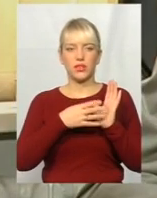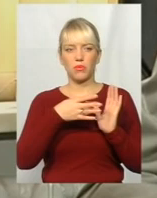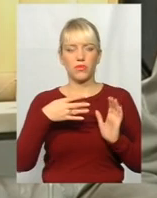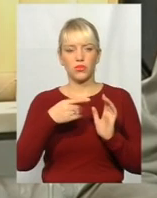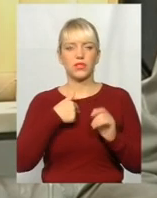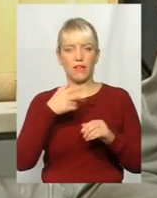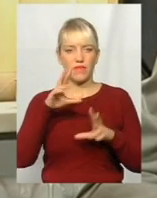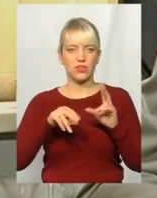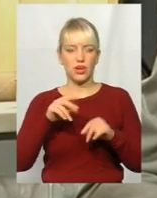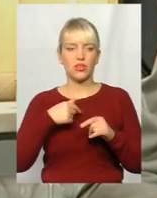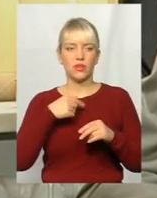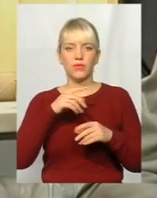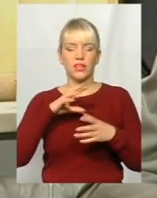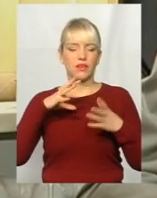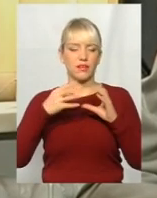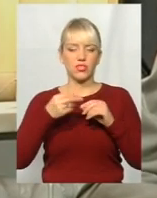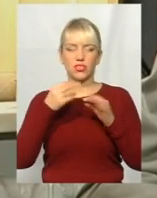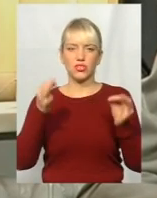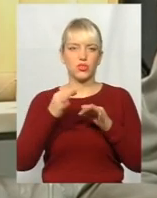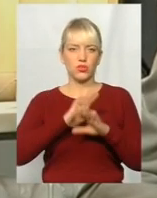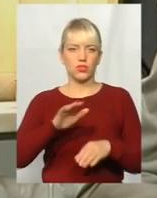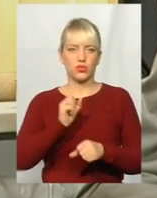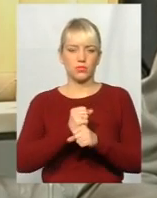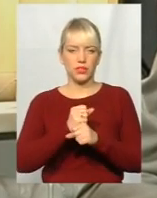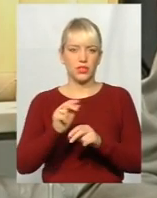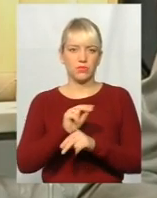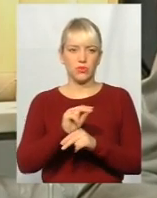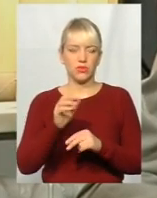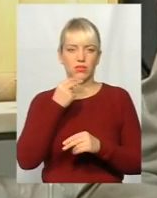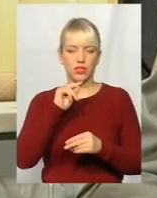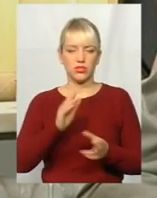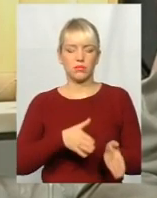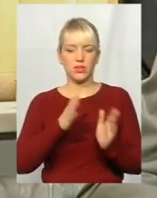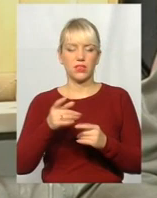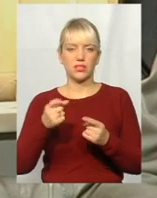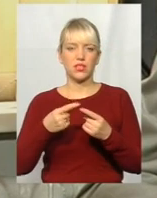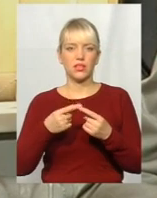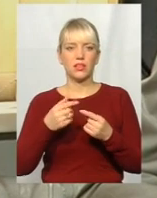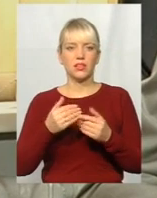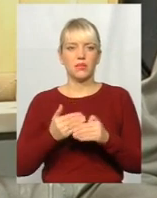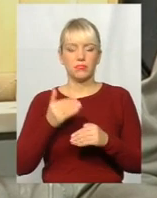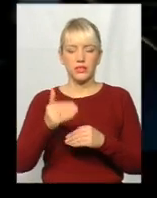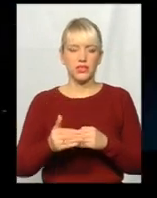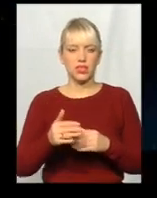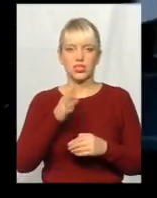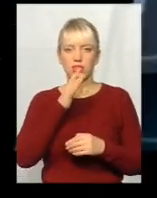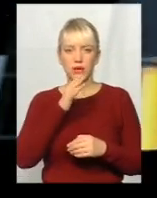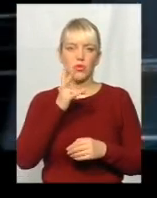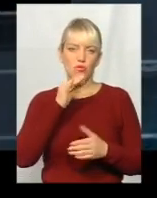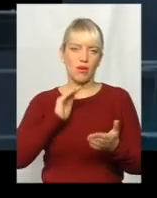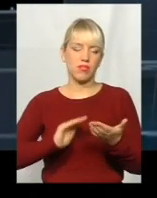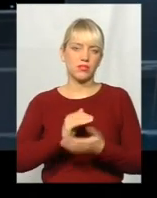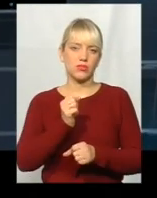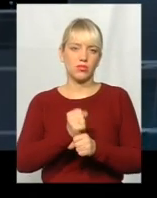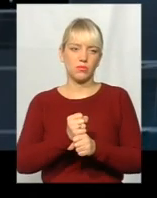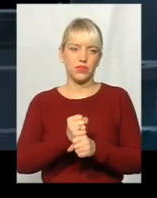сторонник того, що краще не зробити взагалі ремонт, краще перенести його на трошки пізніший термін, але зробити якісно.